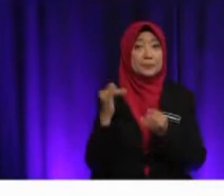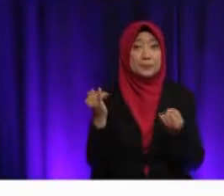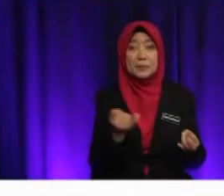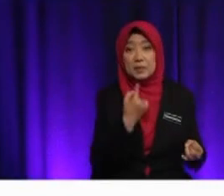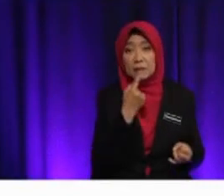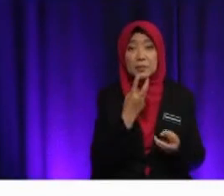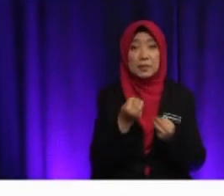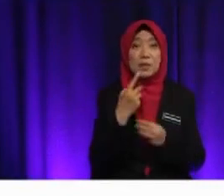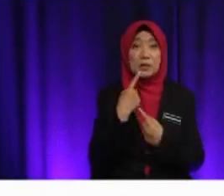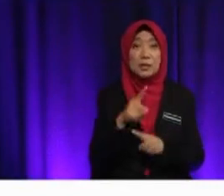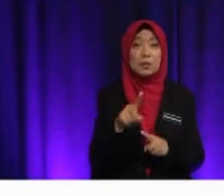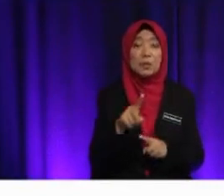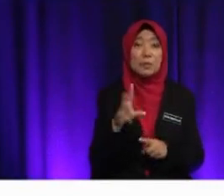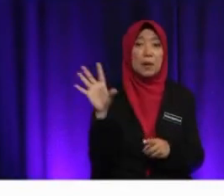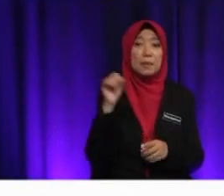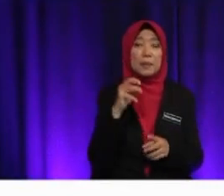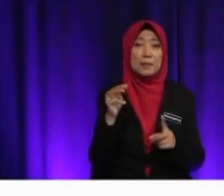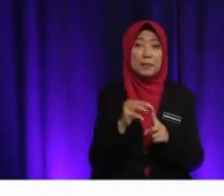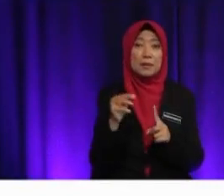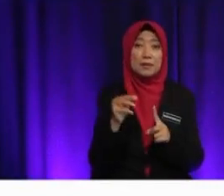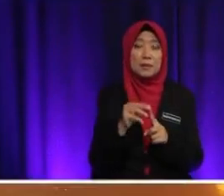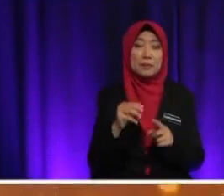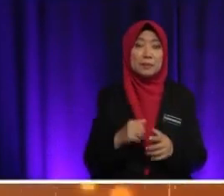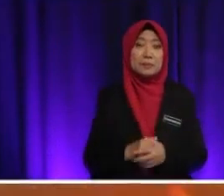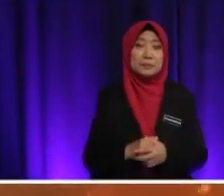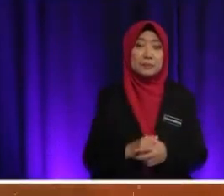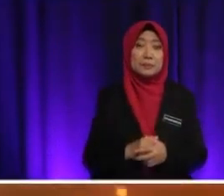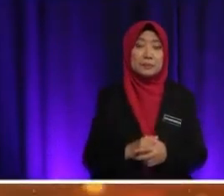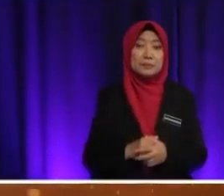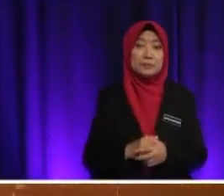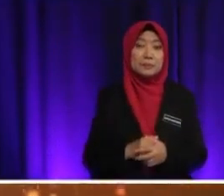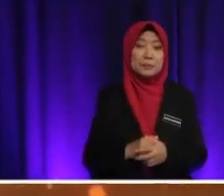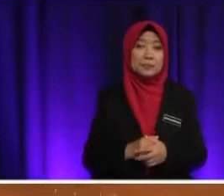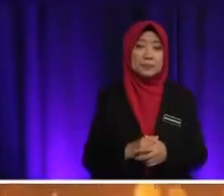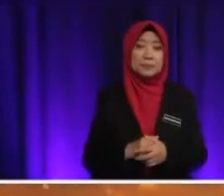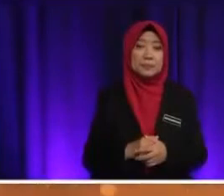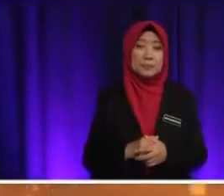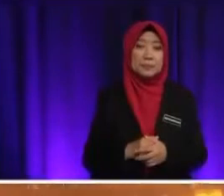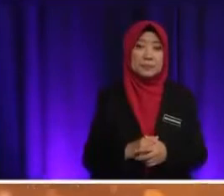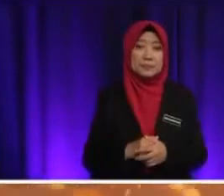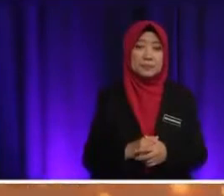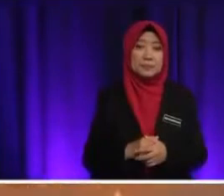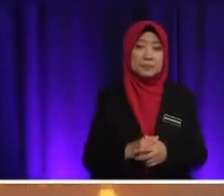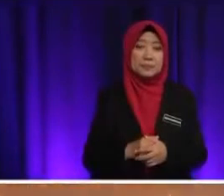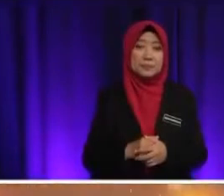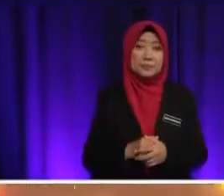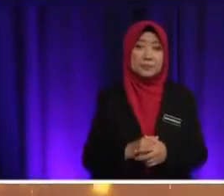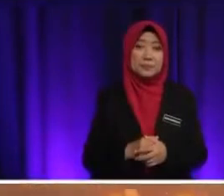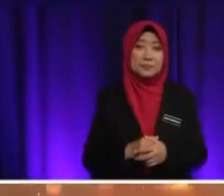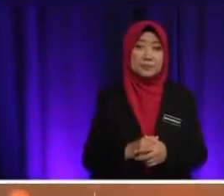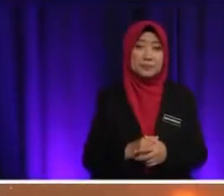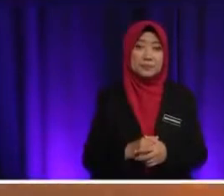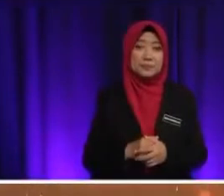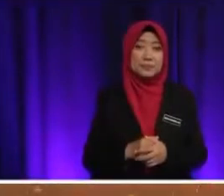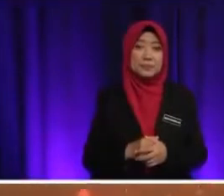jawab dulu? Kutip markah cepat untuk PBD ni. Okey, siapa tu? Akil. Akil. Akil bila Akil. Mantap, Akil.